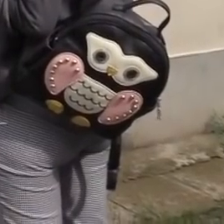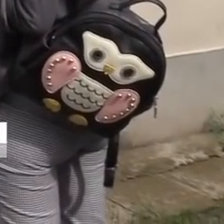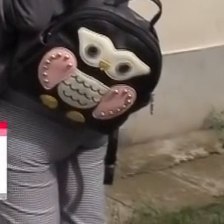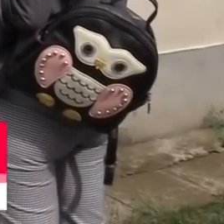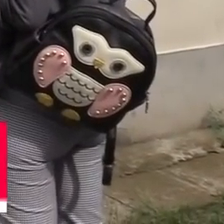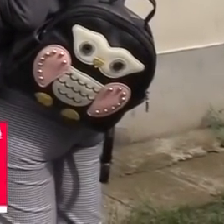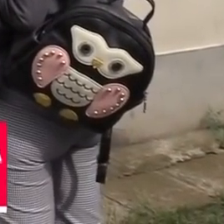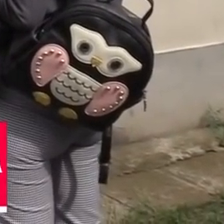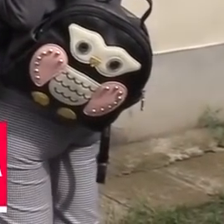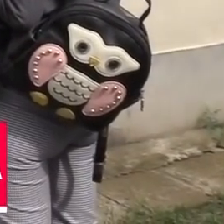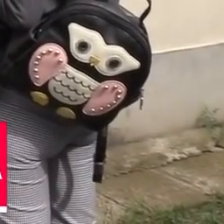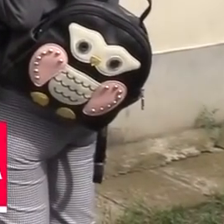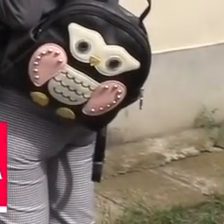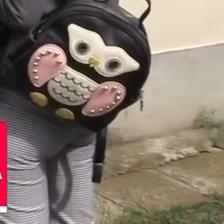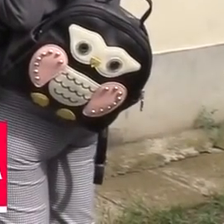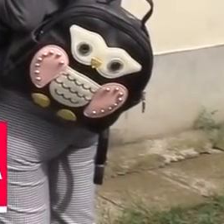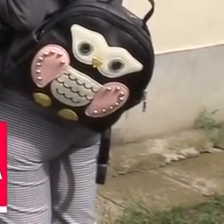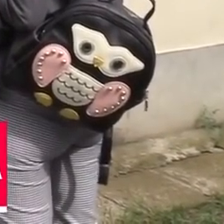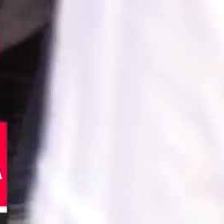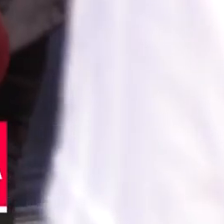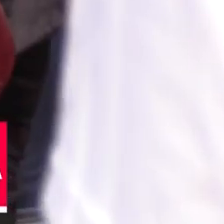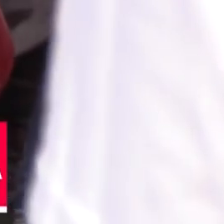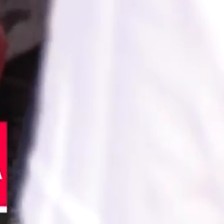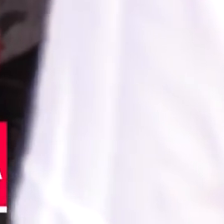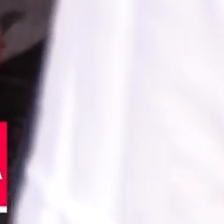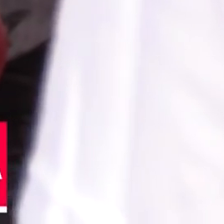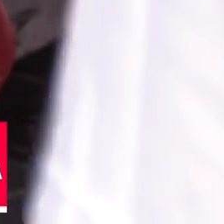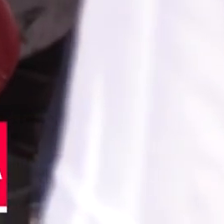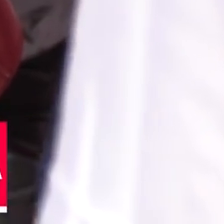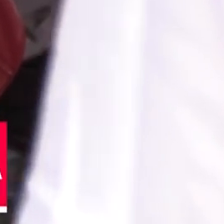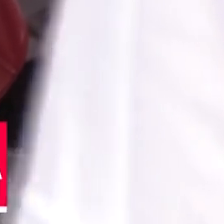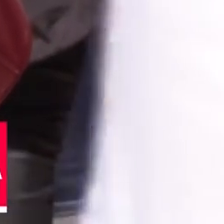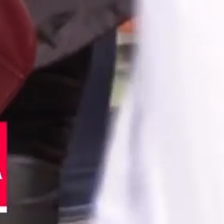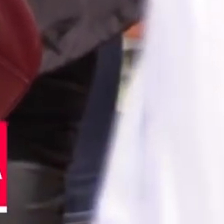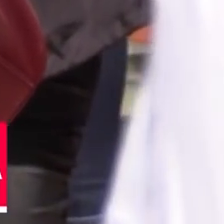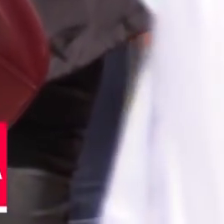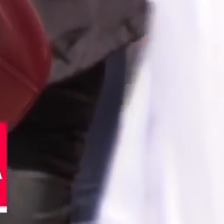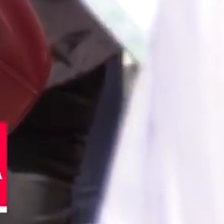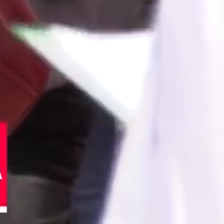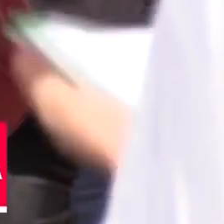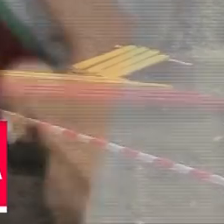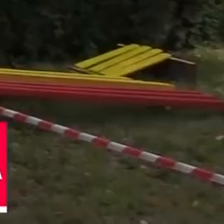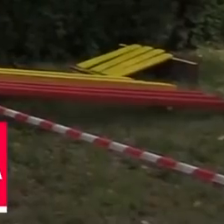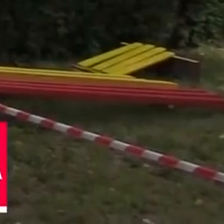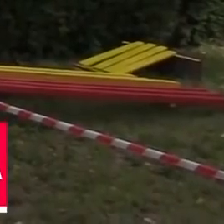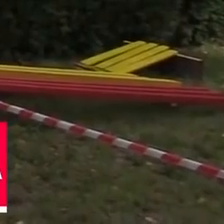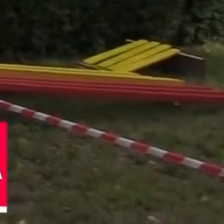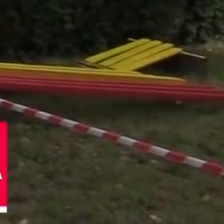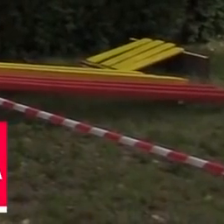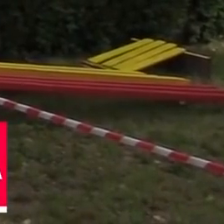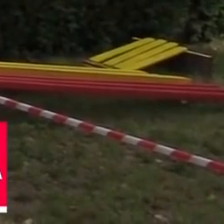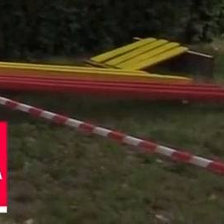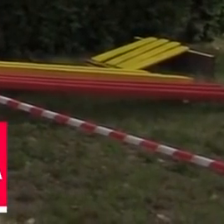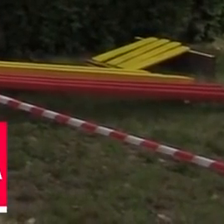De la primele ore ale dimineții, la o grădiniță din Ploiești au ajuns 10 de părinți. Toți aveau emoții și sperau să prindă un loc pentru copiii lor.